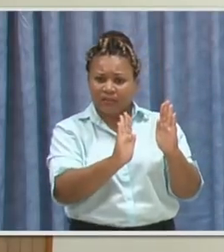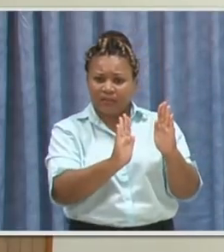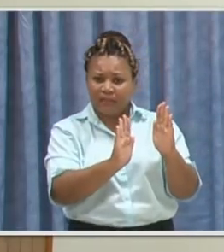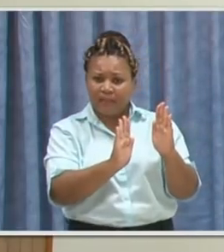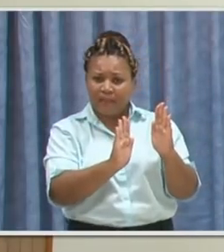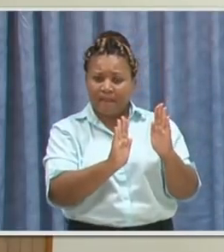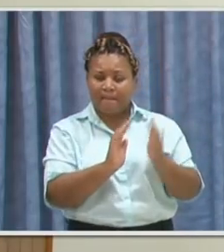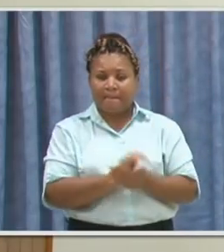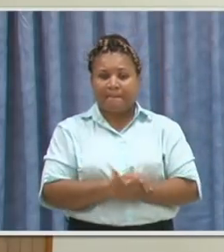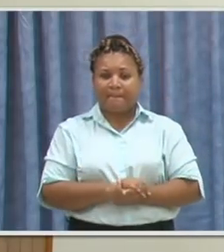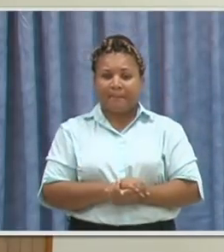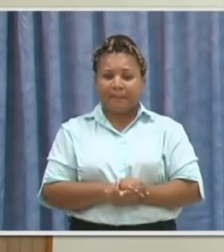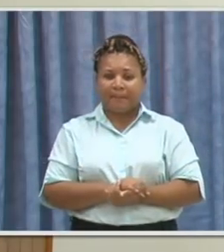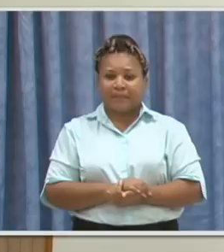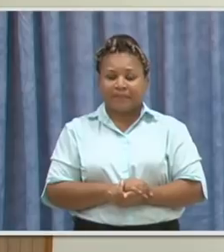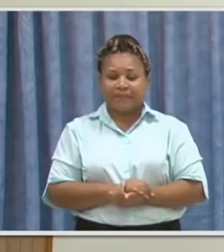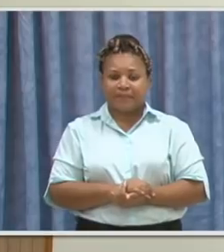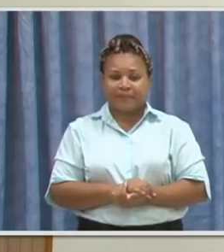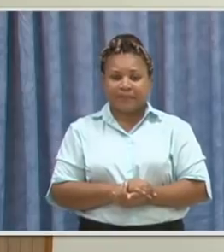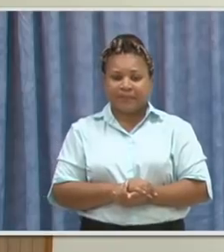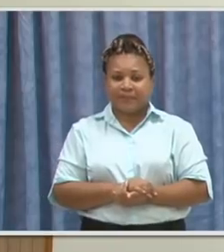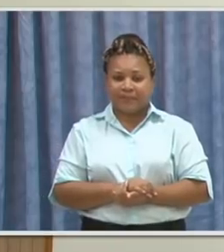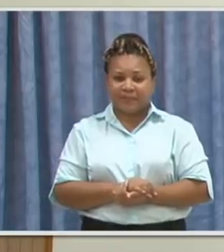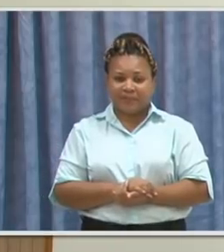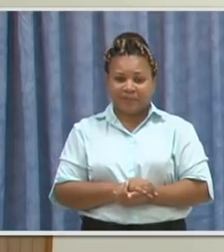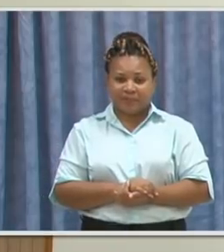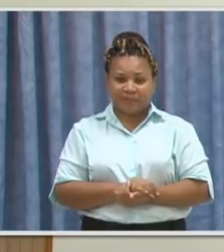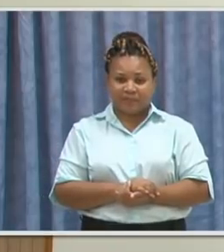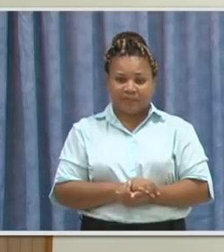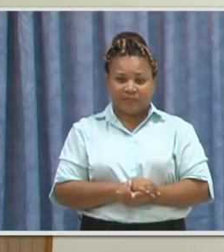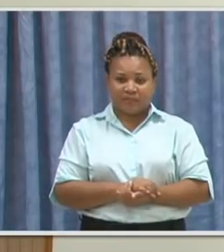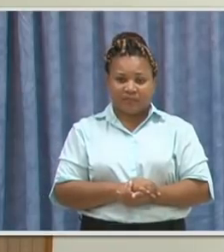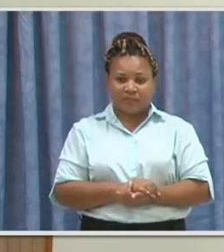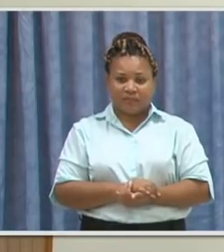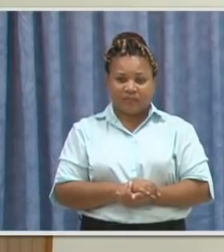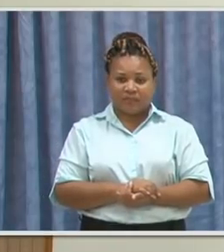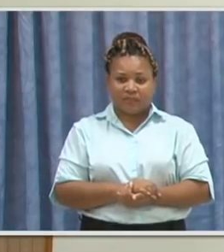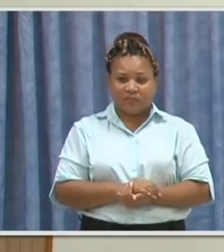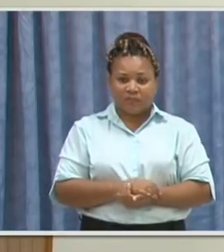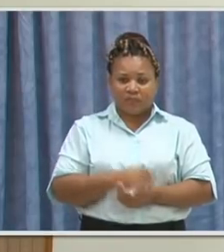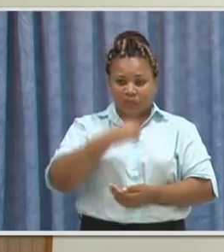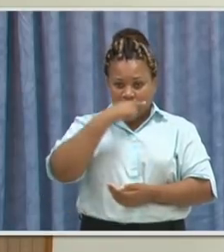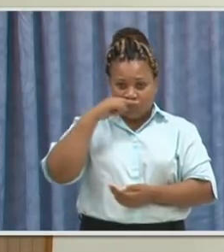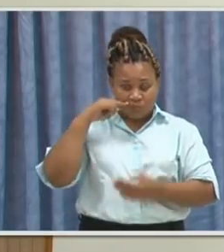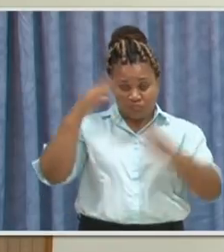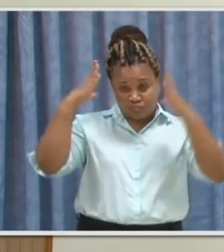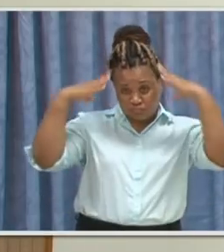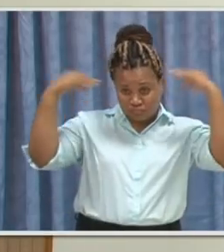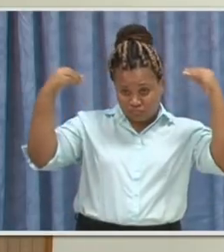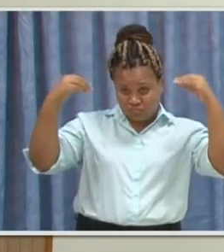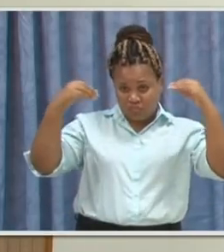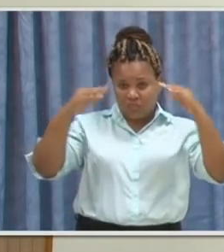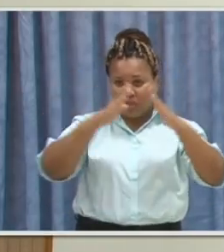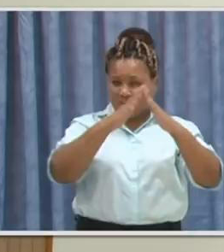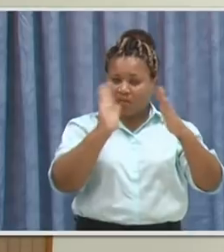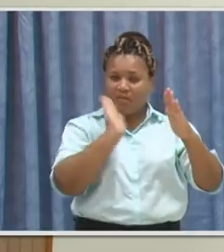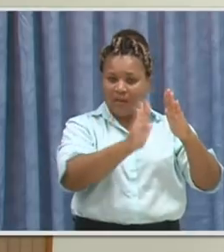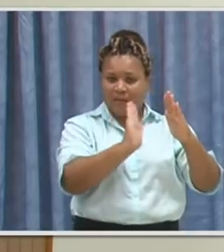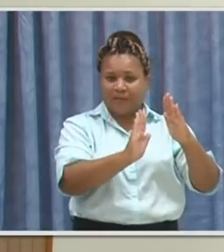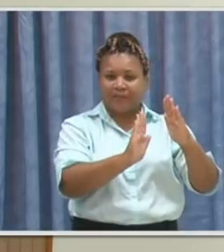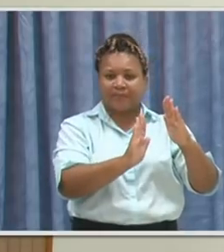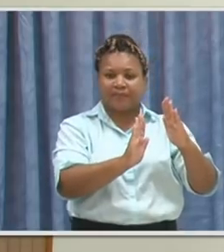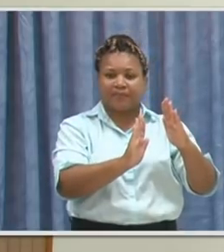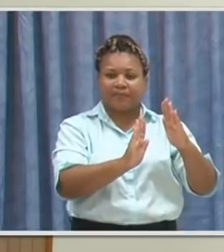Pour nous capables de faire décision si nous avons des sasli et il n'a pas aucun symptôme il commence